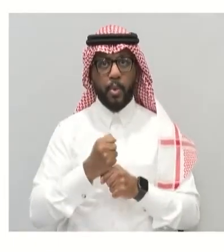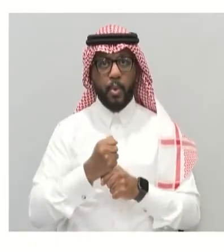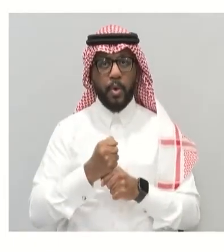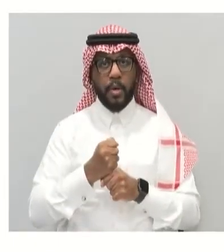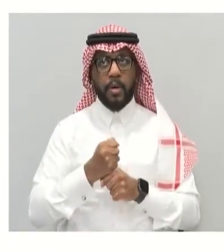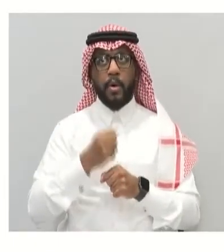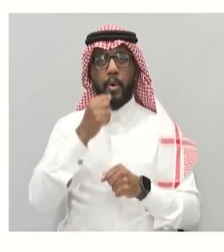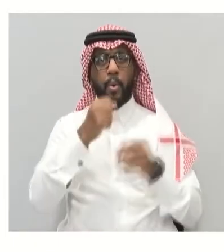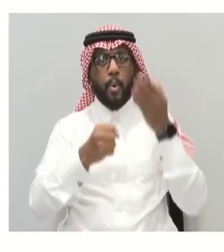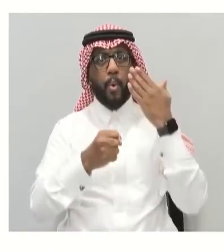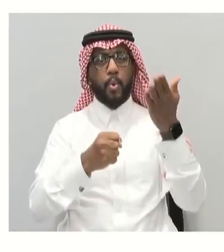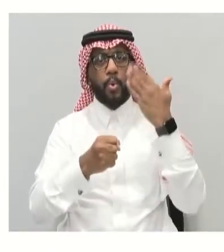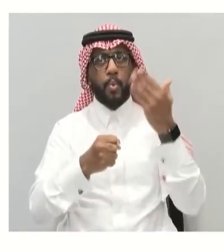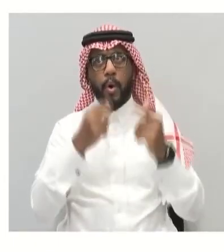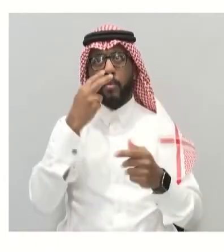الجمعه